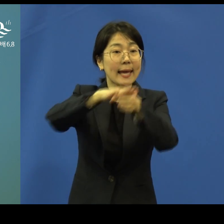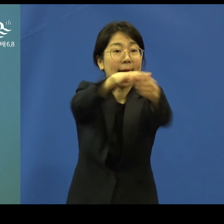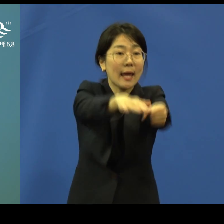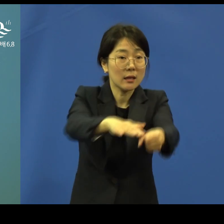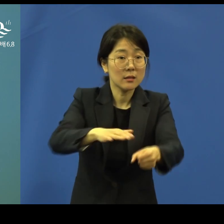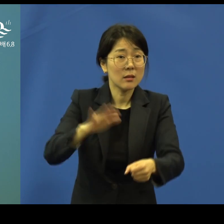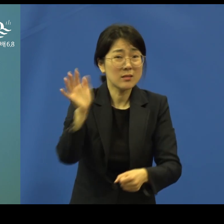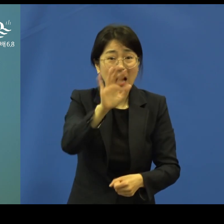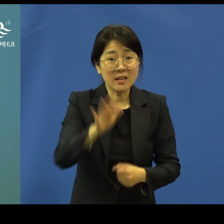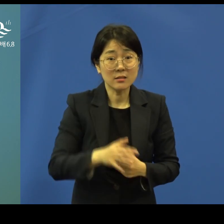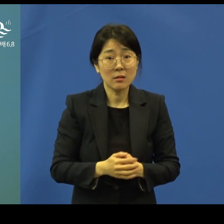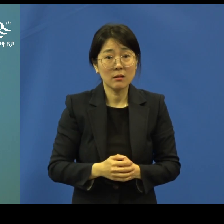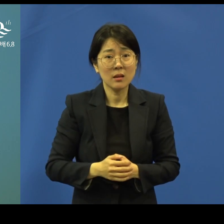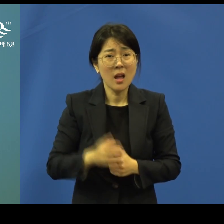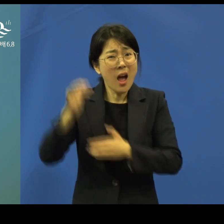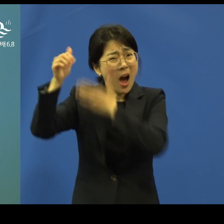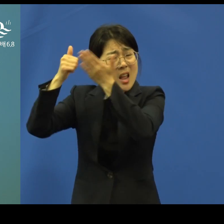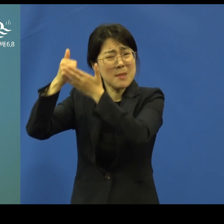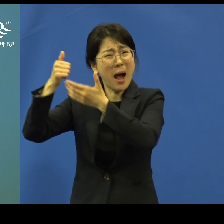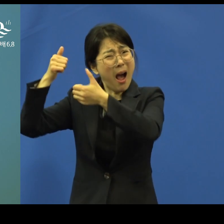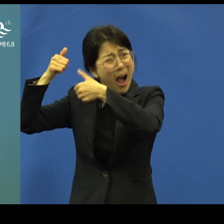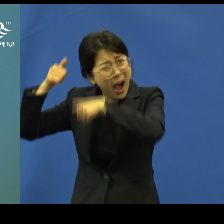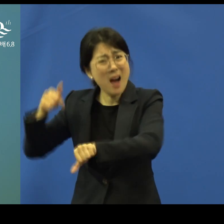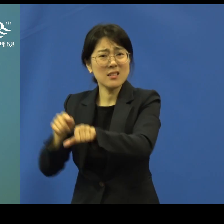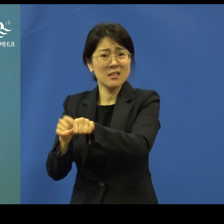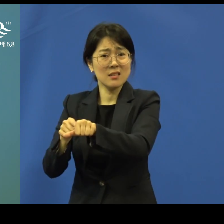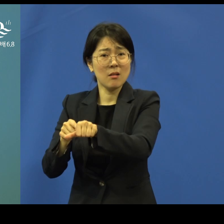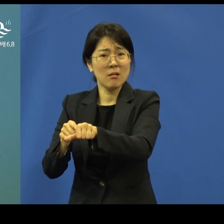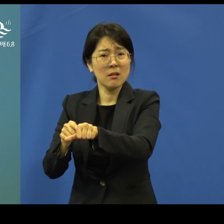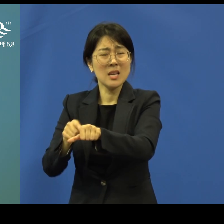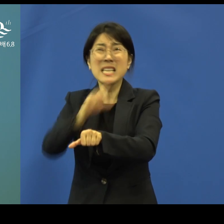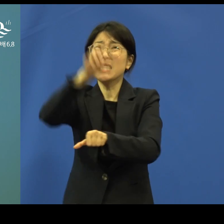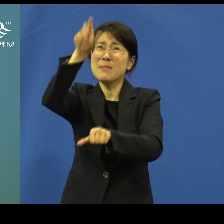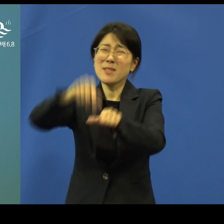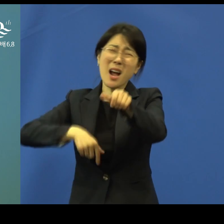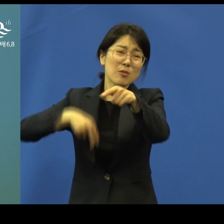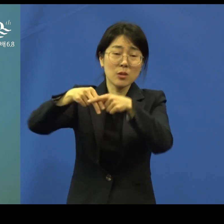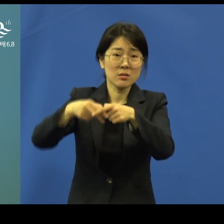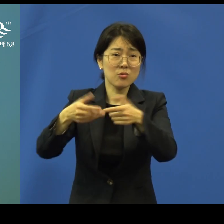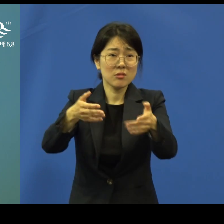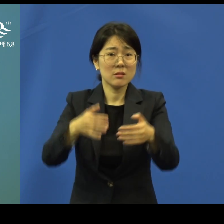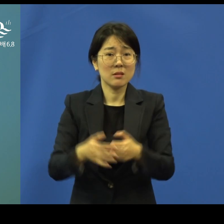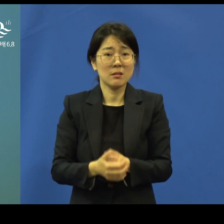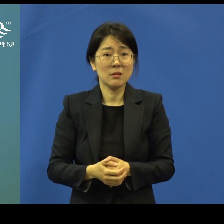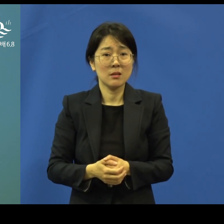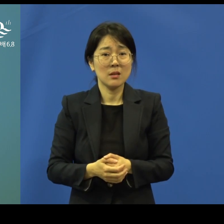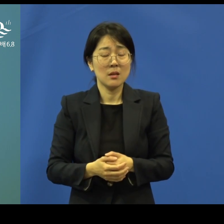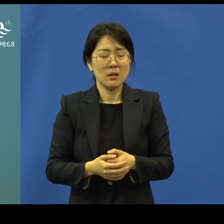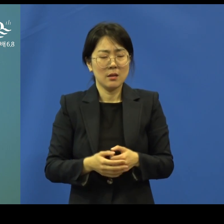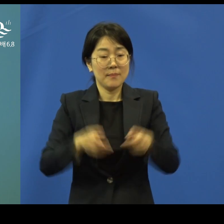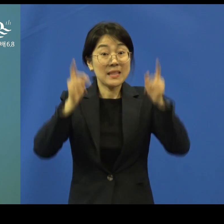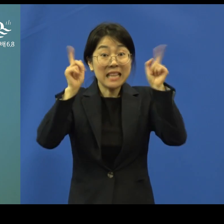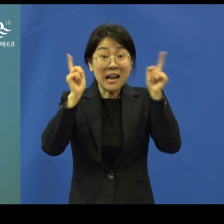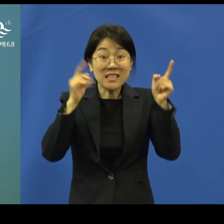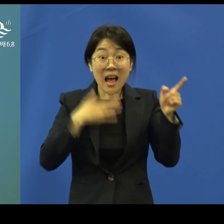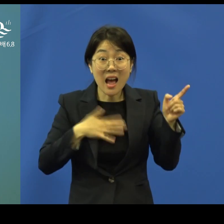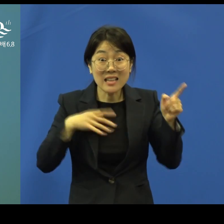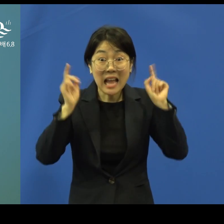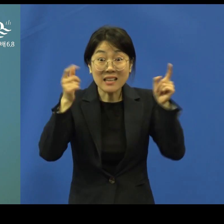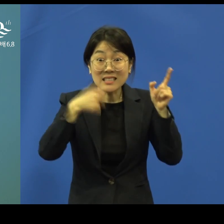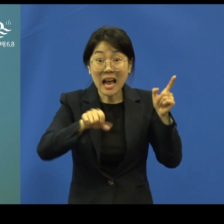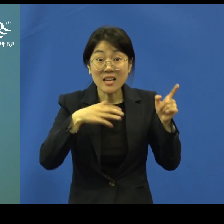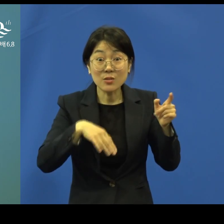하나님은 우리에게 모든 걸 쏟아부으신 분이거든요. 그래서 여러분, 누가복음 15장의 탕자의 비유를 보면 둘째 아들에 향한 그 아버지의